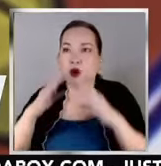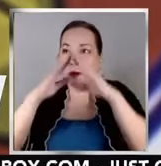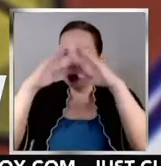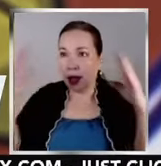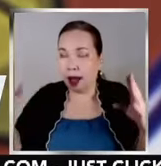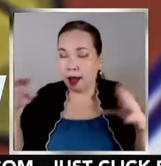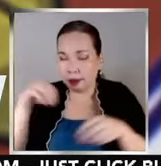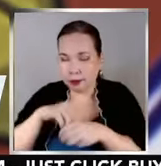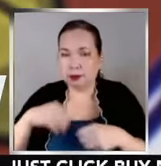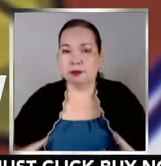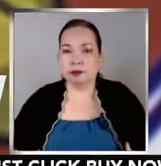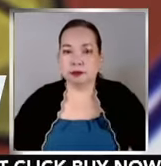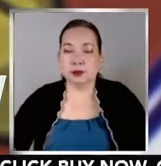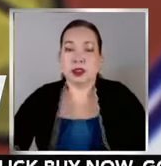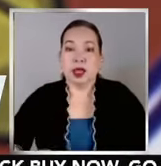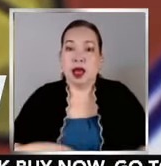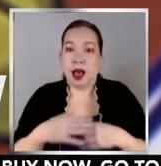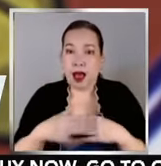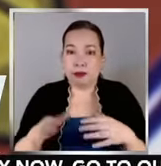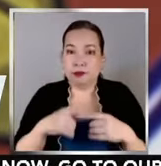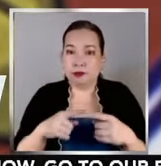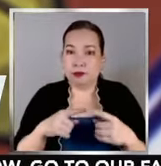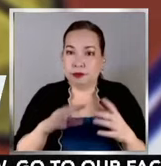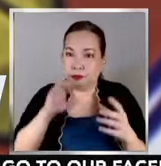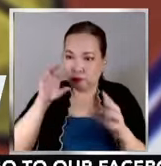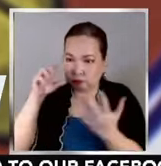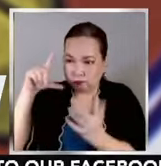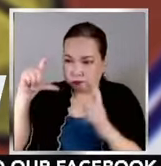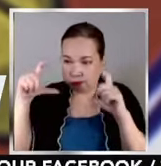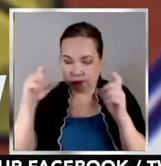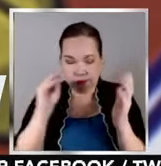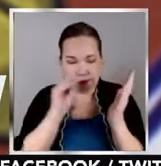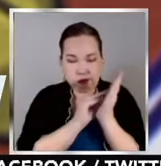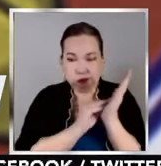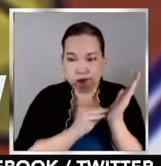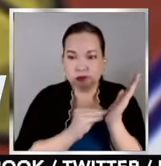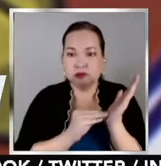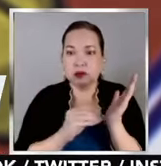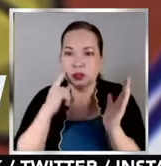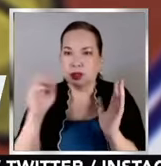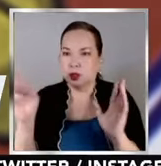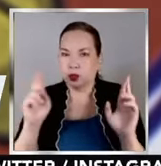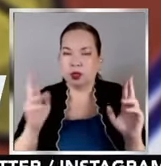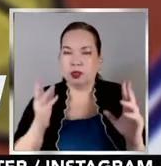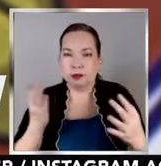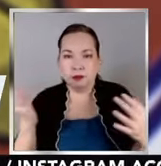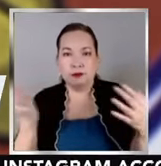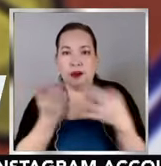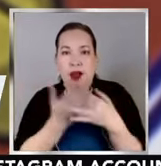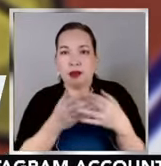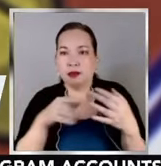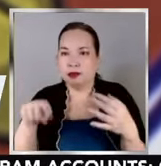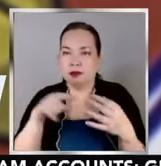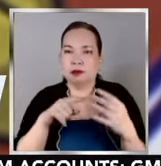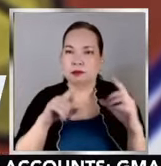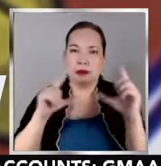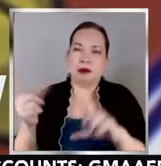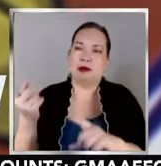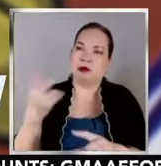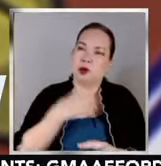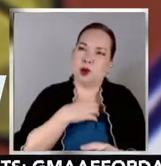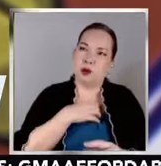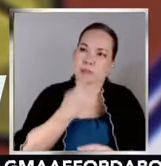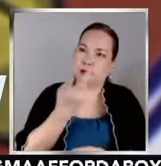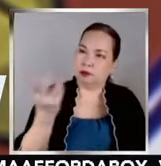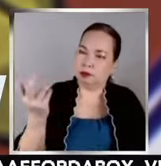po nila yung documentation today, I understand po ay they are ready to file the necessary cases po against kay